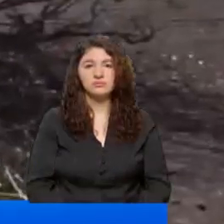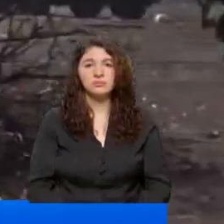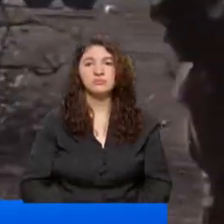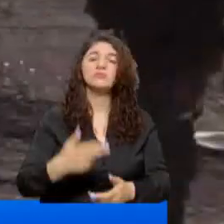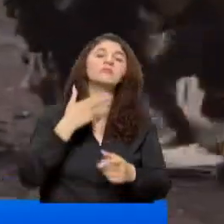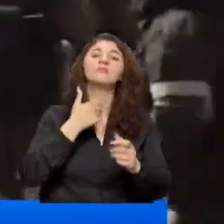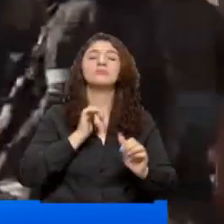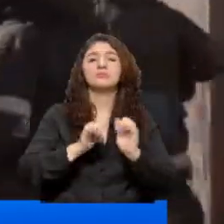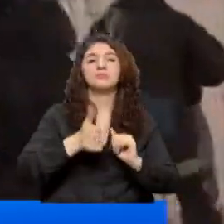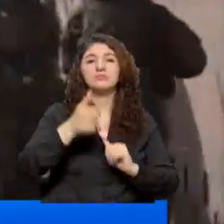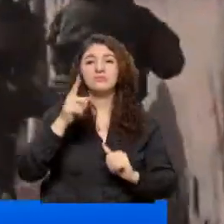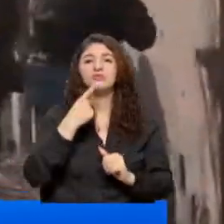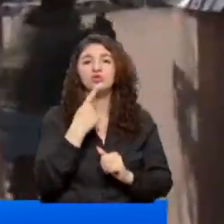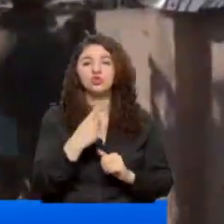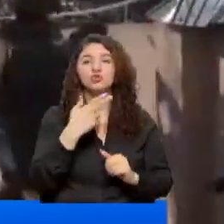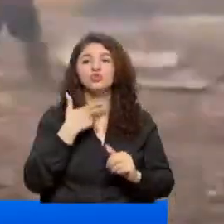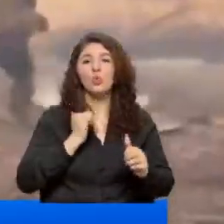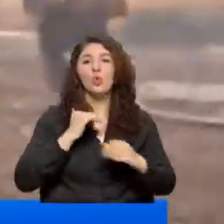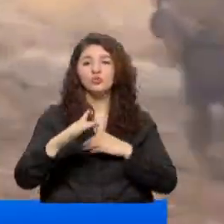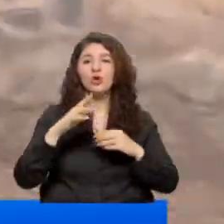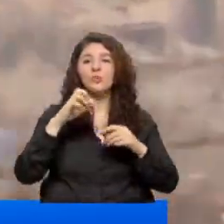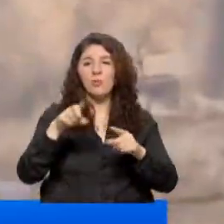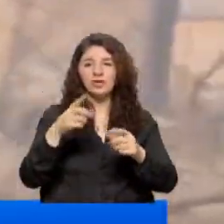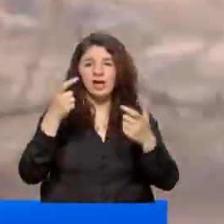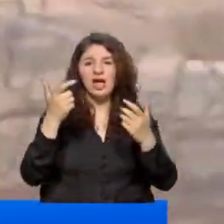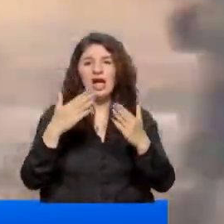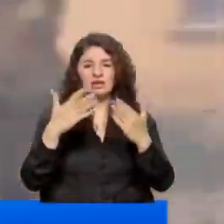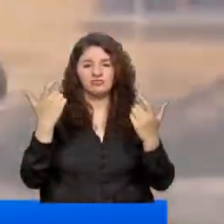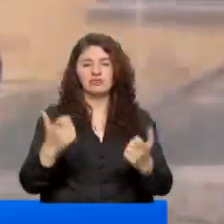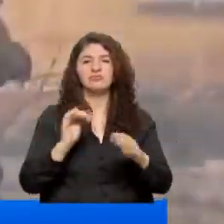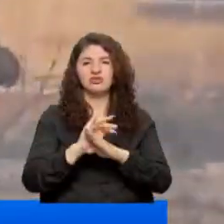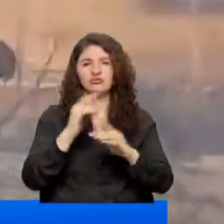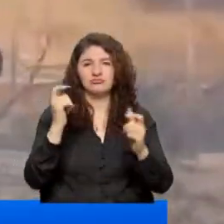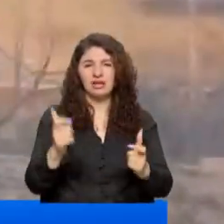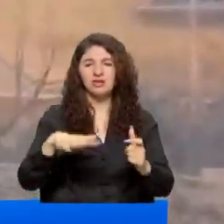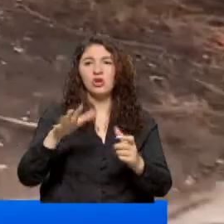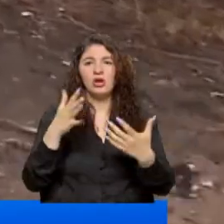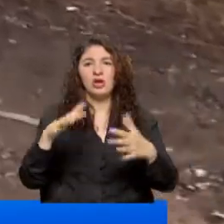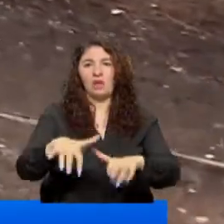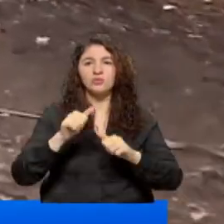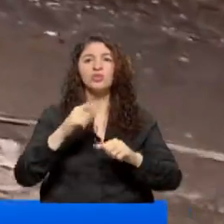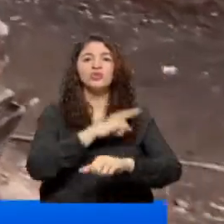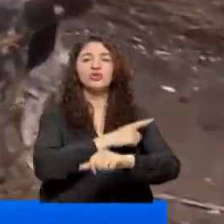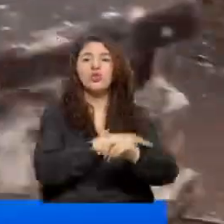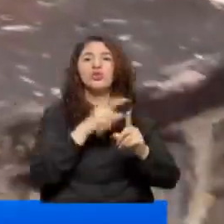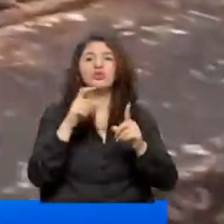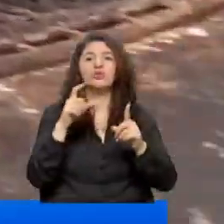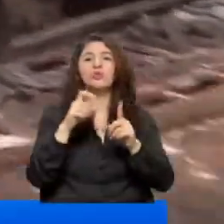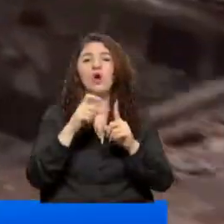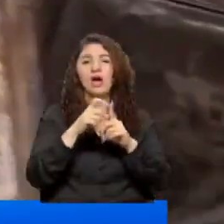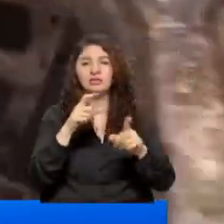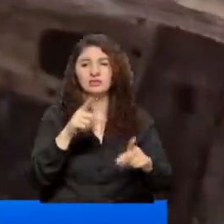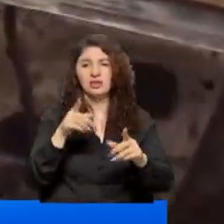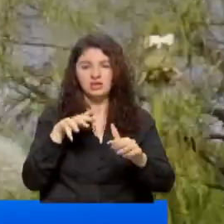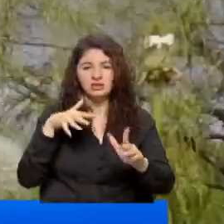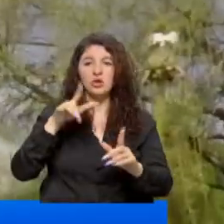Rusya Savunma Bakanlığı sözcüsü Rus ordusunun yerleşim birimini kontrol altına aldığını güçlerinin Roman şehrinin idare sınırına